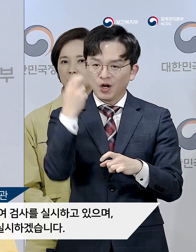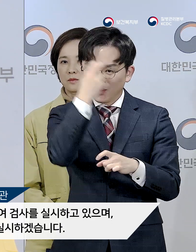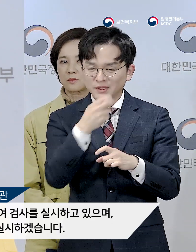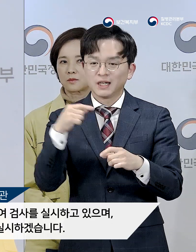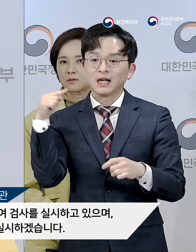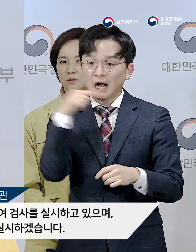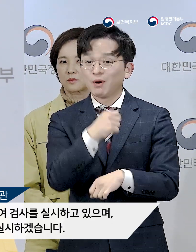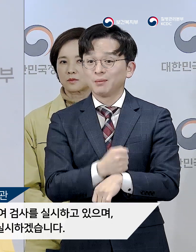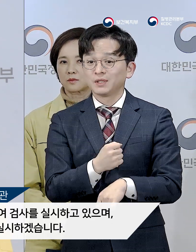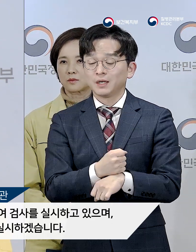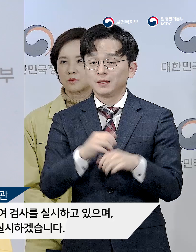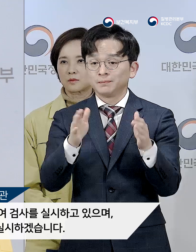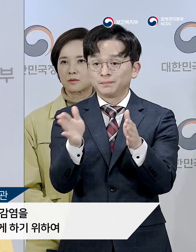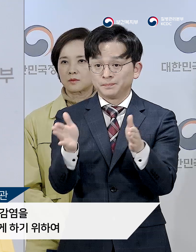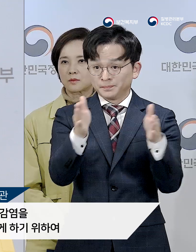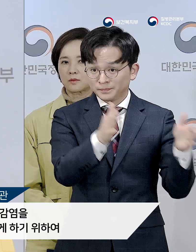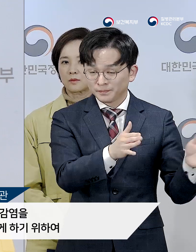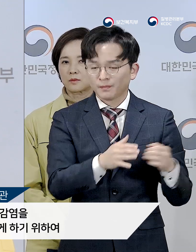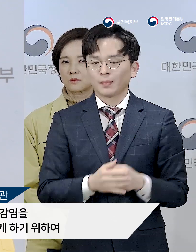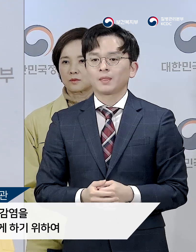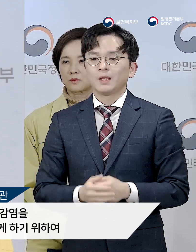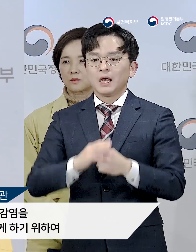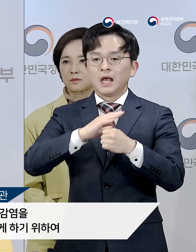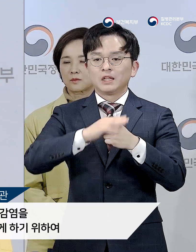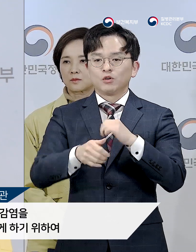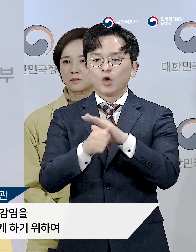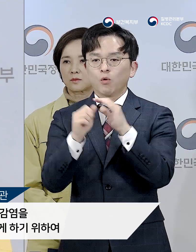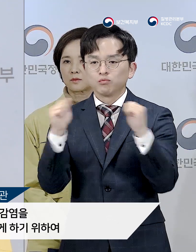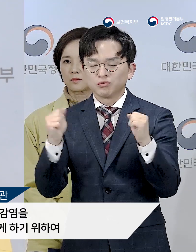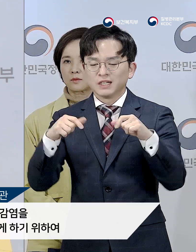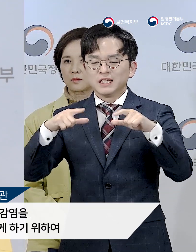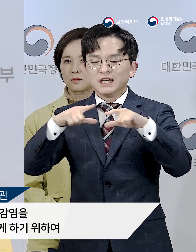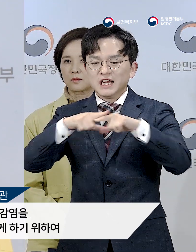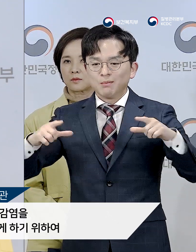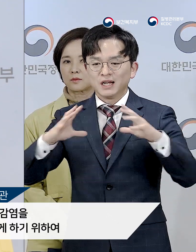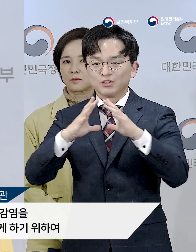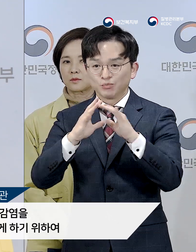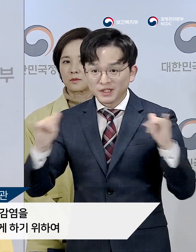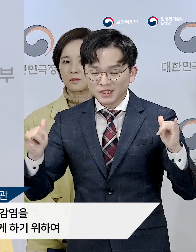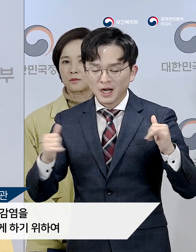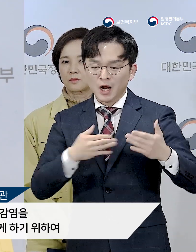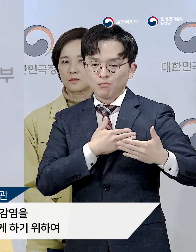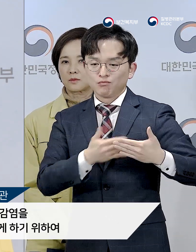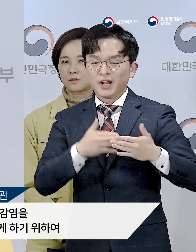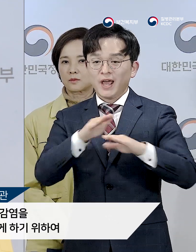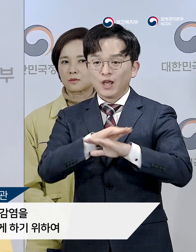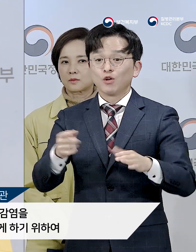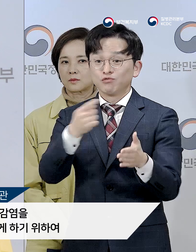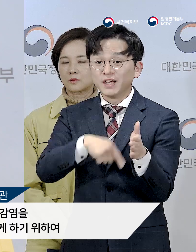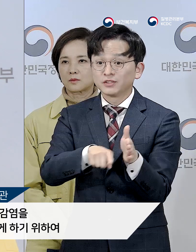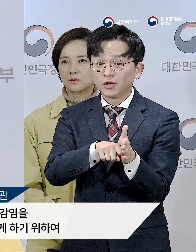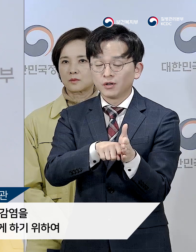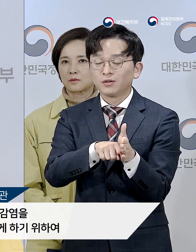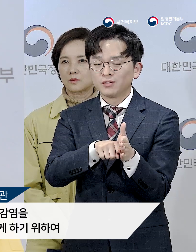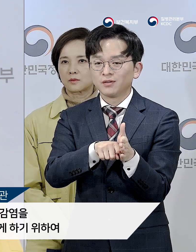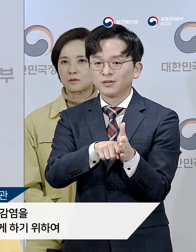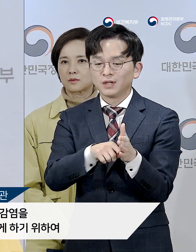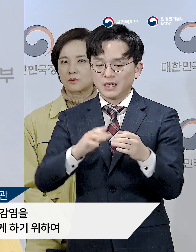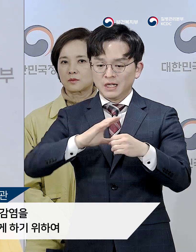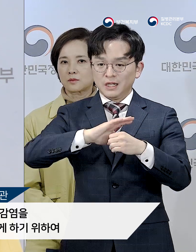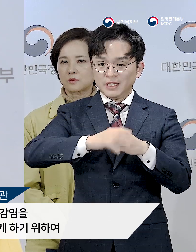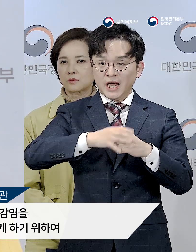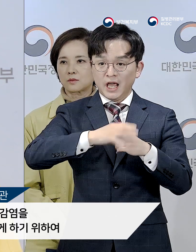실시하겠습니다. 이와 별개로 시민들의 걱정을 해소하고 지역사회 감염을 철저히 찾아내어